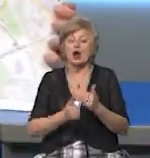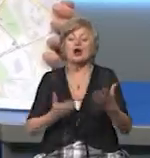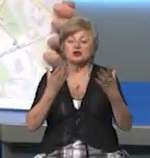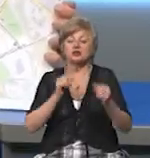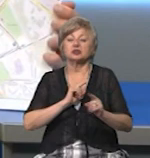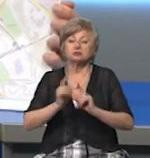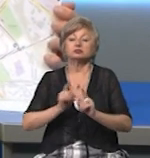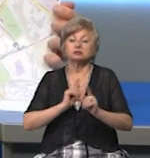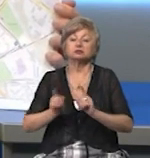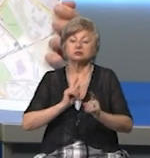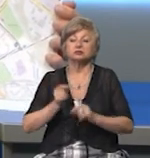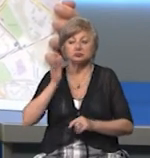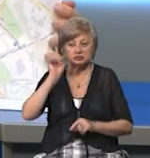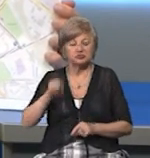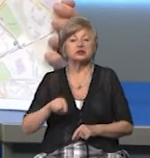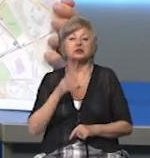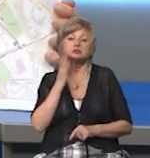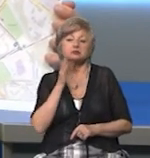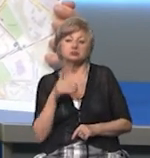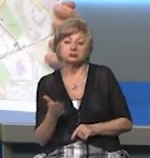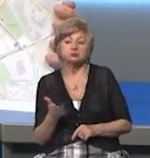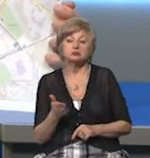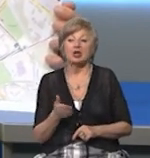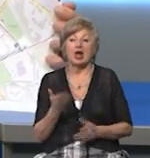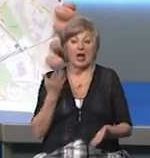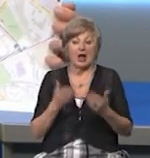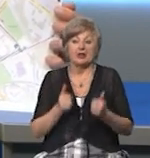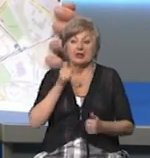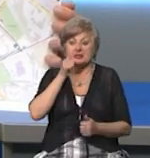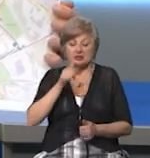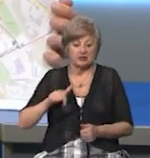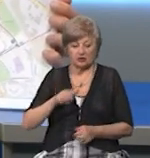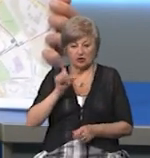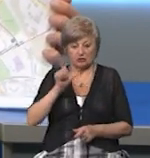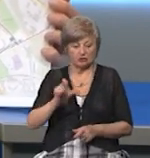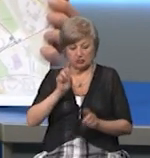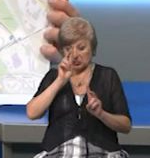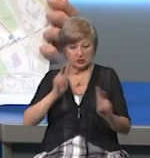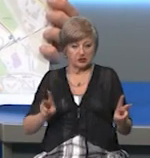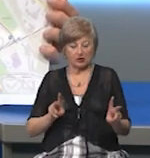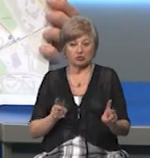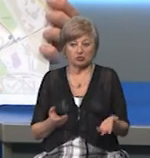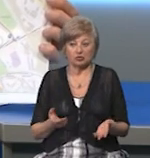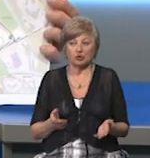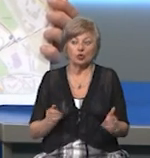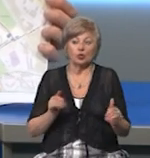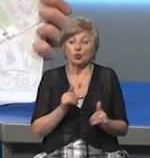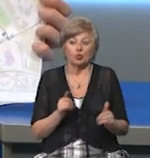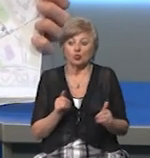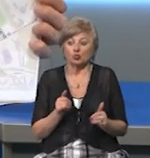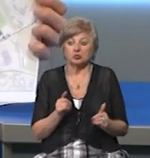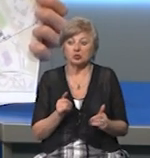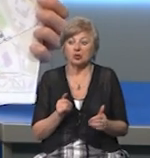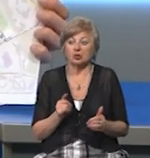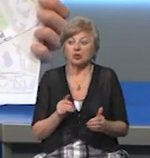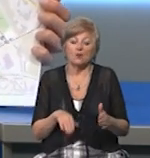їздять і вже знають. Звикли. Але якщо завтра вийде людина, хтось яка не їздить кожен день, або у неї були вихідні з якихось причин, або